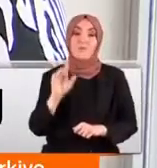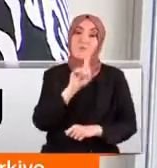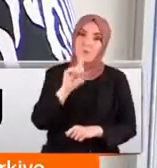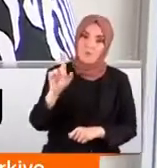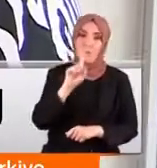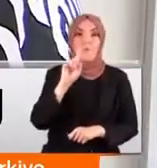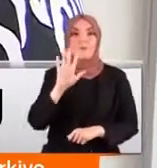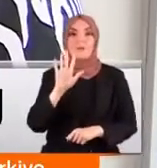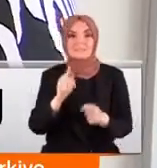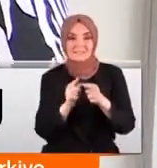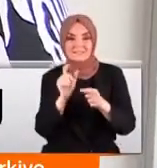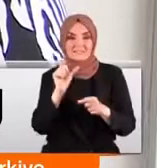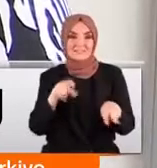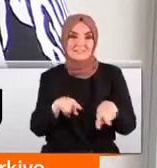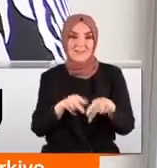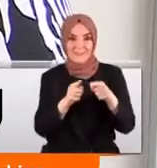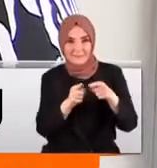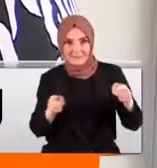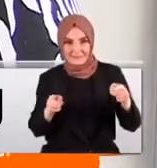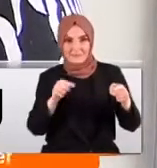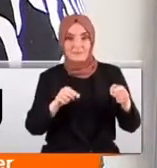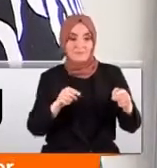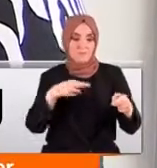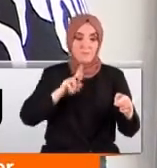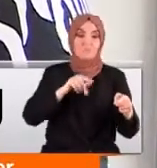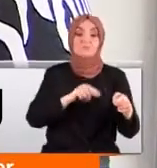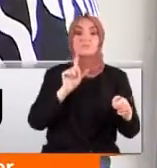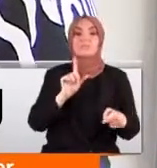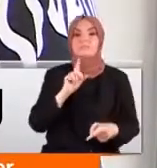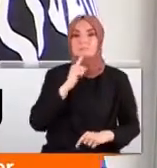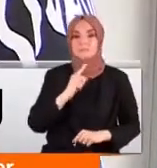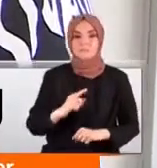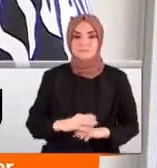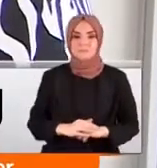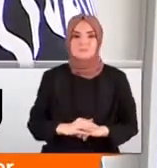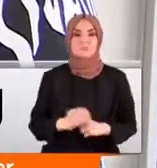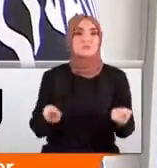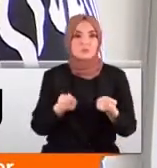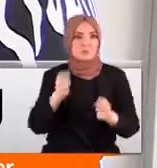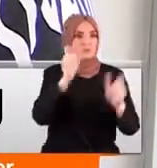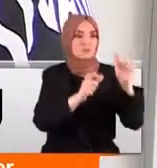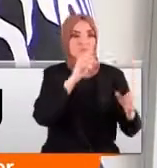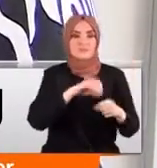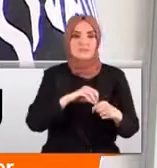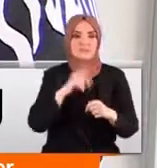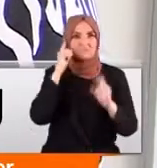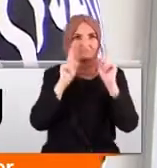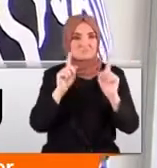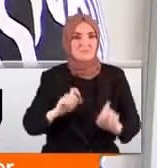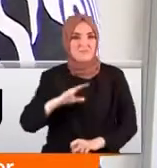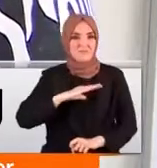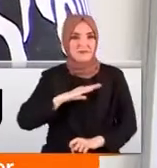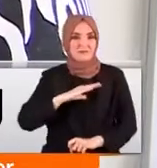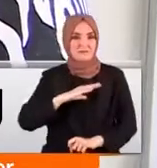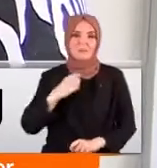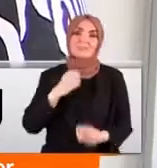Aslında hep merak edilen ve kafaları karıştıran bir soru var. Çalışanlar için özellikle. Ben sabah evden çıkarken kombiyi açayım,